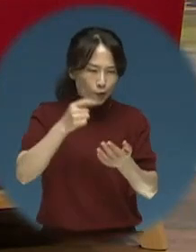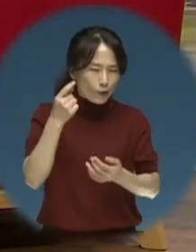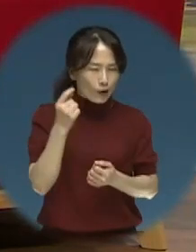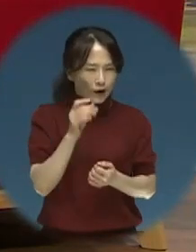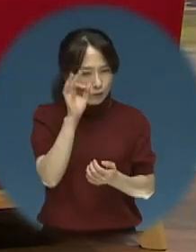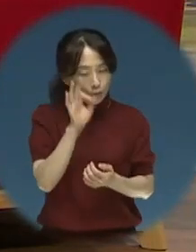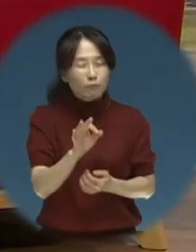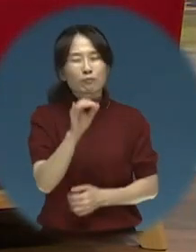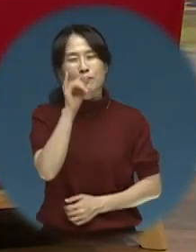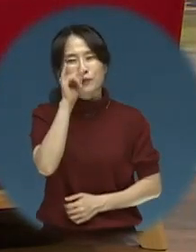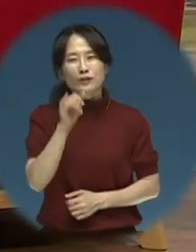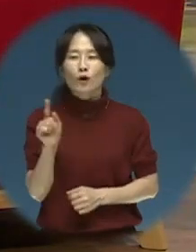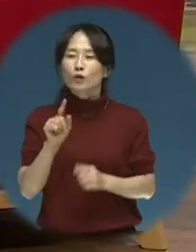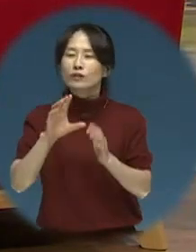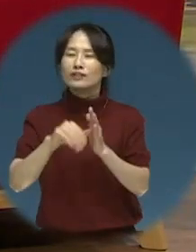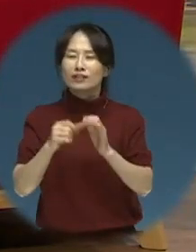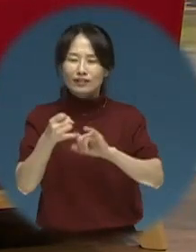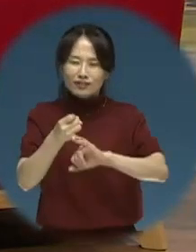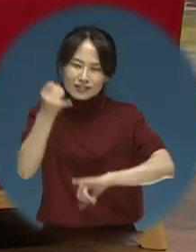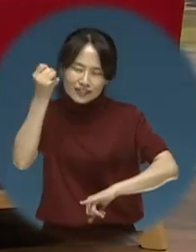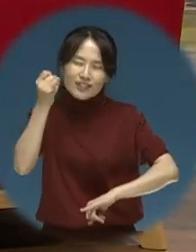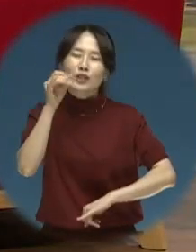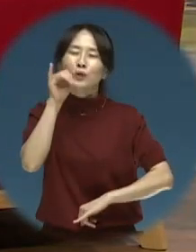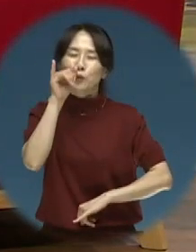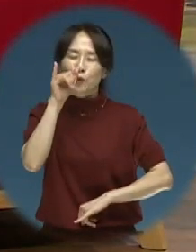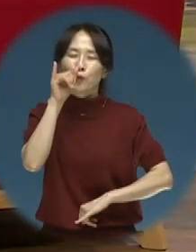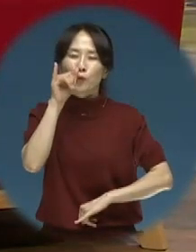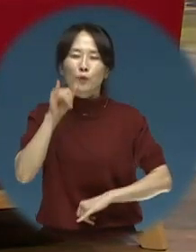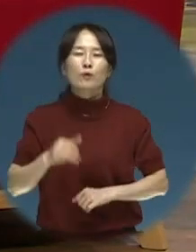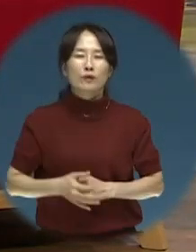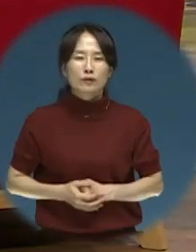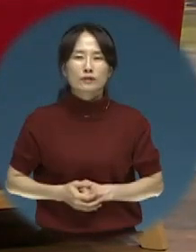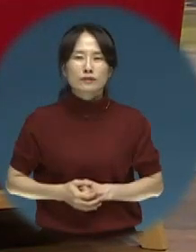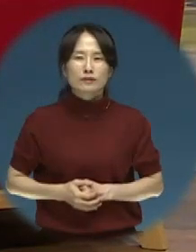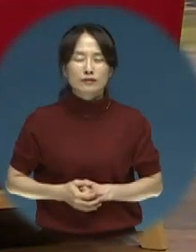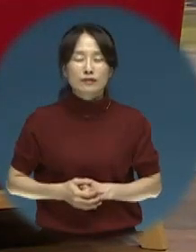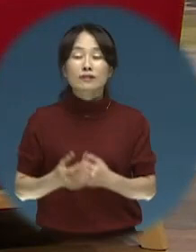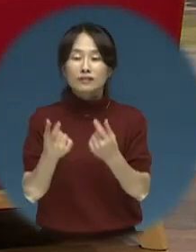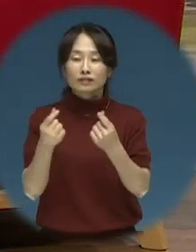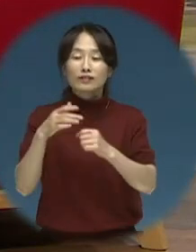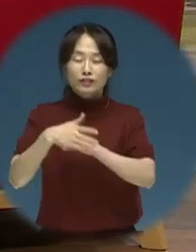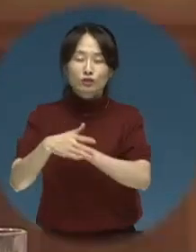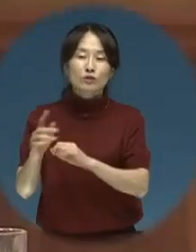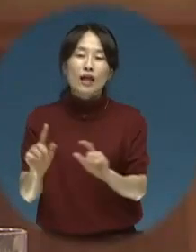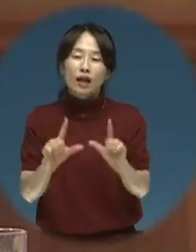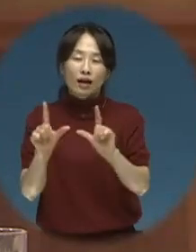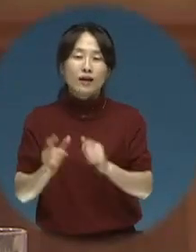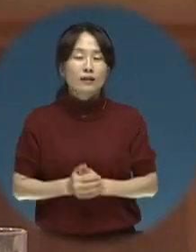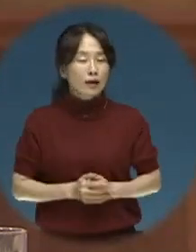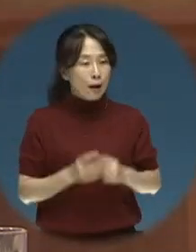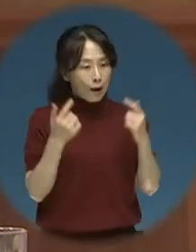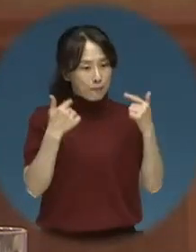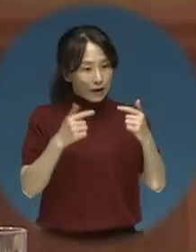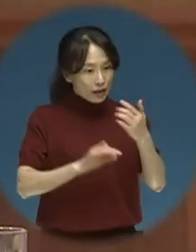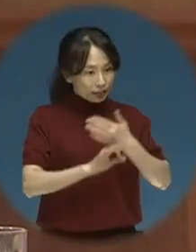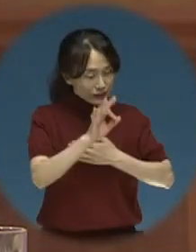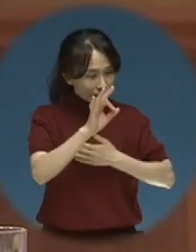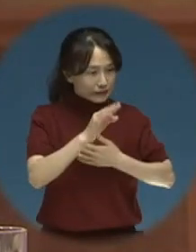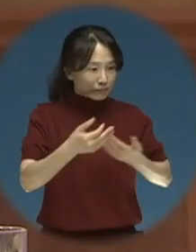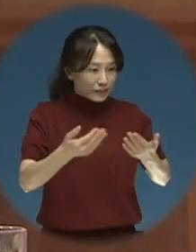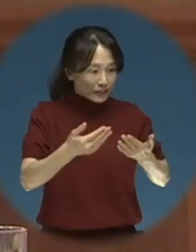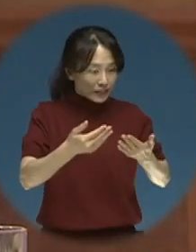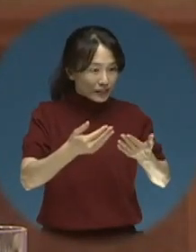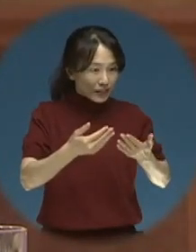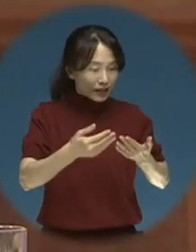나와의 약속을 못 지킨 것도 있고 뭐 그런 식으로 예, 보냅니다. 그 네. 매일 아침 오늘 할 일에 빠지지